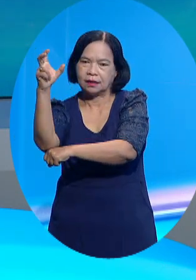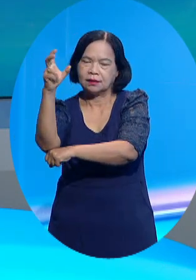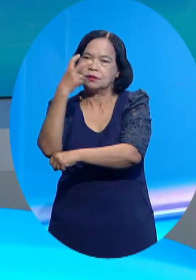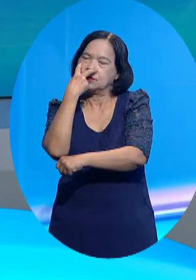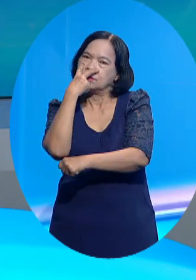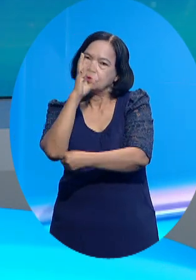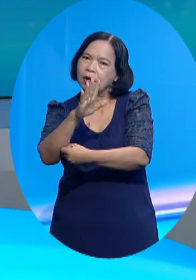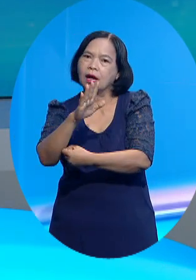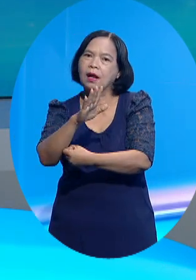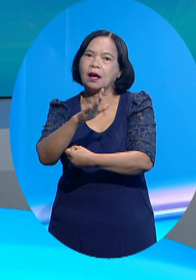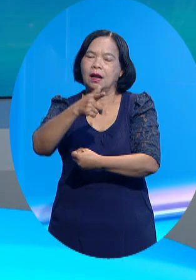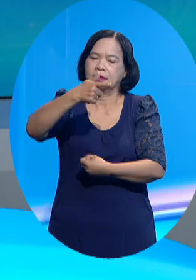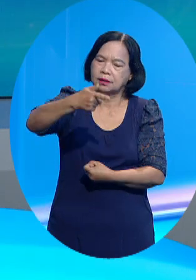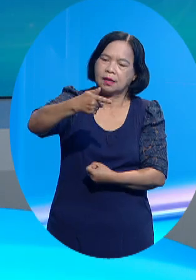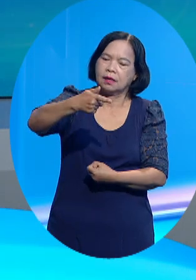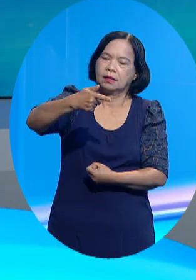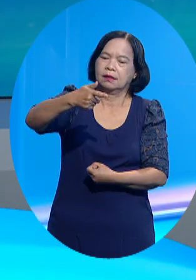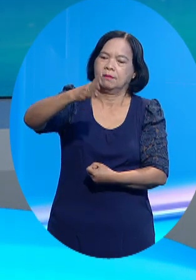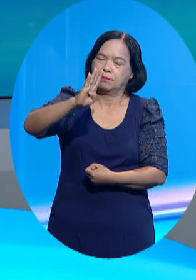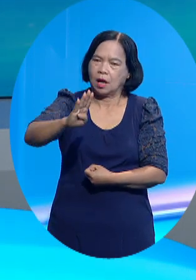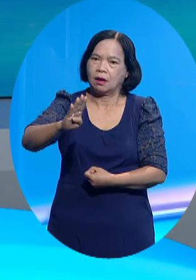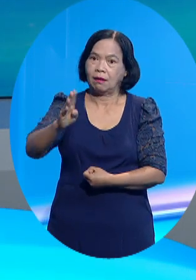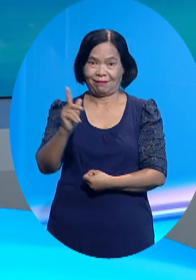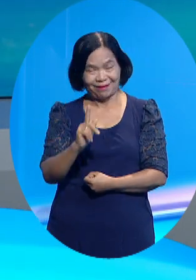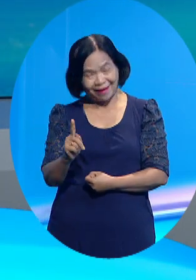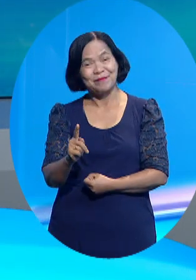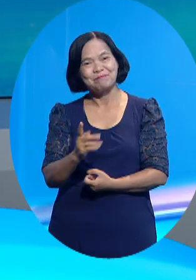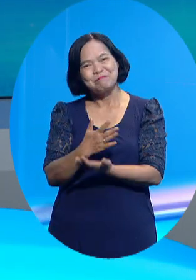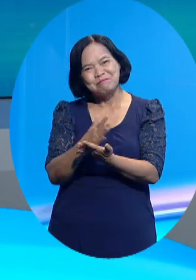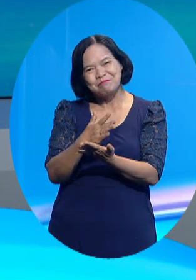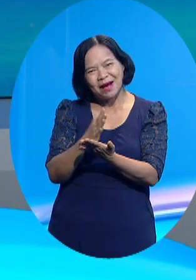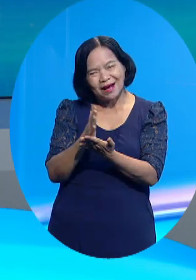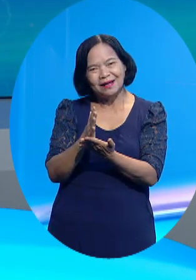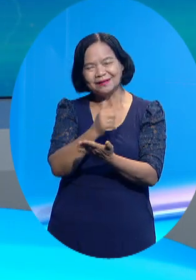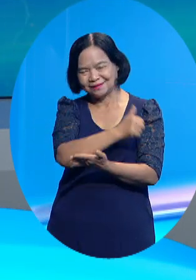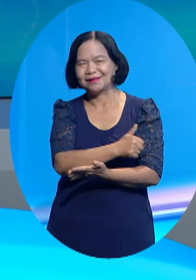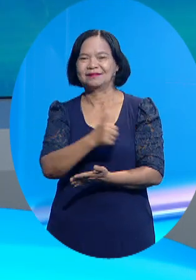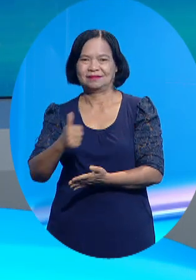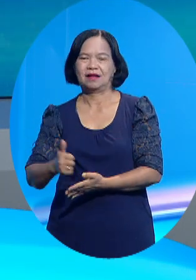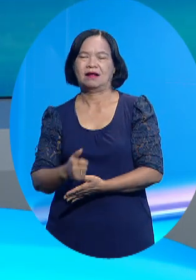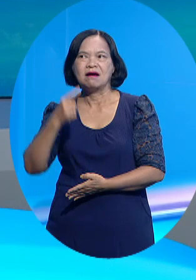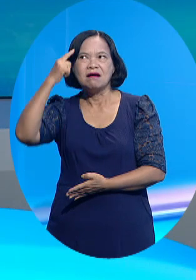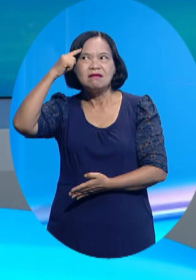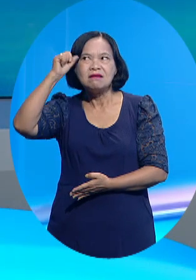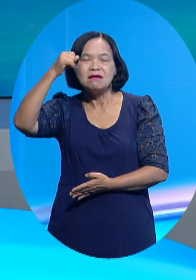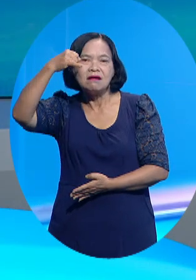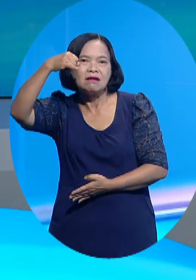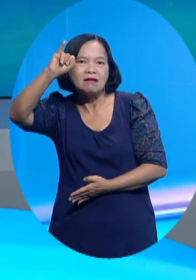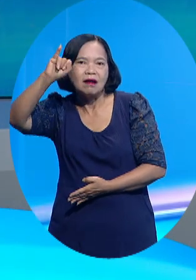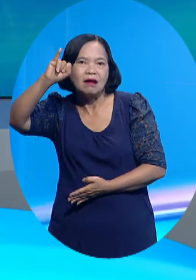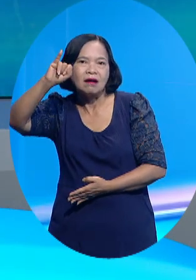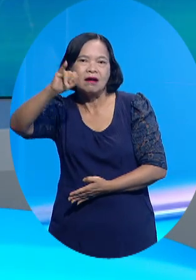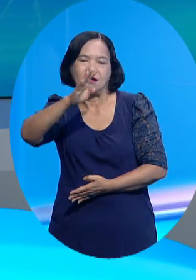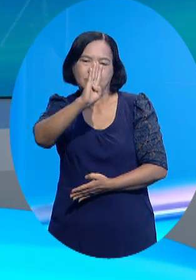nhiên bù u của dự án Plan thực sự là giải pháp kịp thời để hạn chế những mất mát của người dân địa phương dự án đồng thời cũng là bước ngoặt để